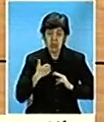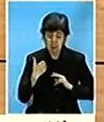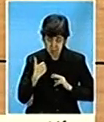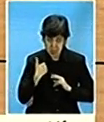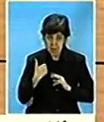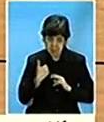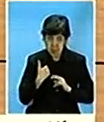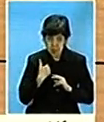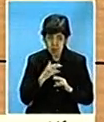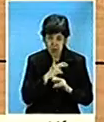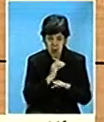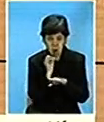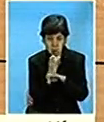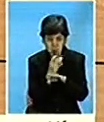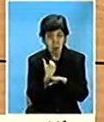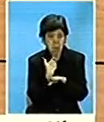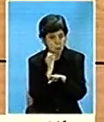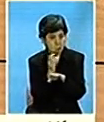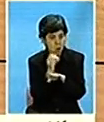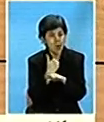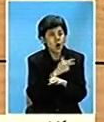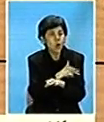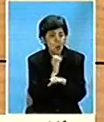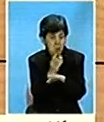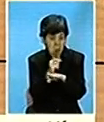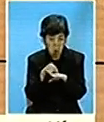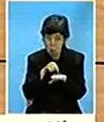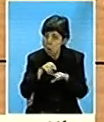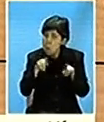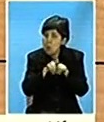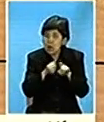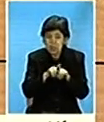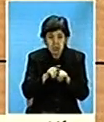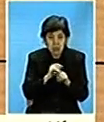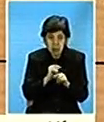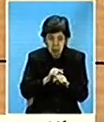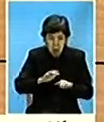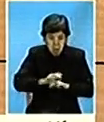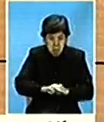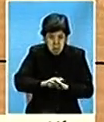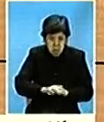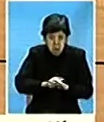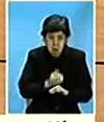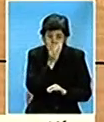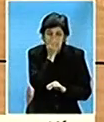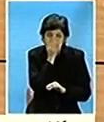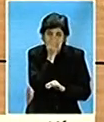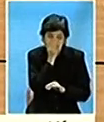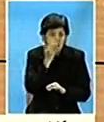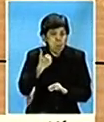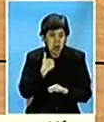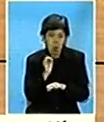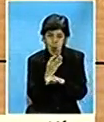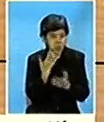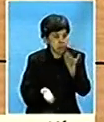มีรถแอมบูเลนหรือรถพยาบาลซึ่งเป็นเหมือน ICU เคลื่อนที่ไม่คำนึงถึงเวลาในการเดินท